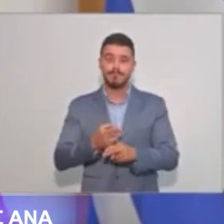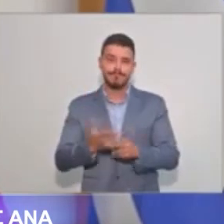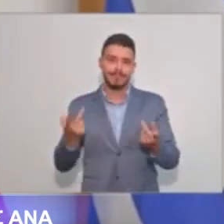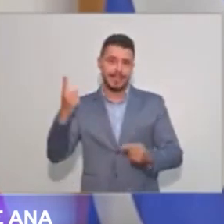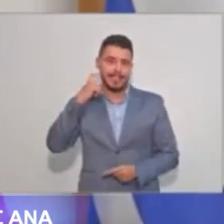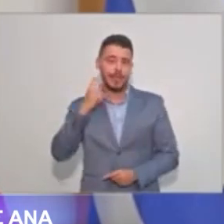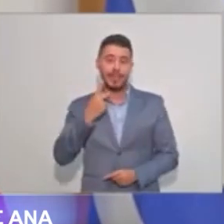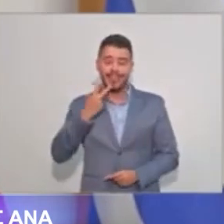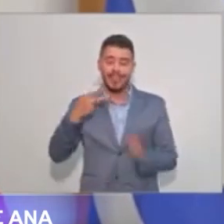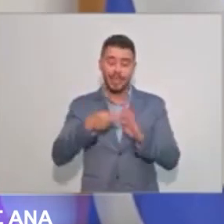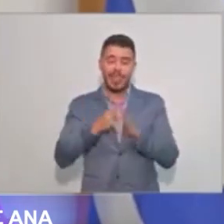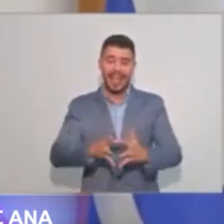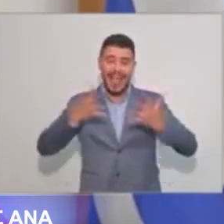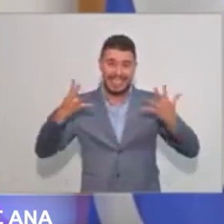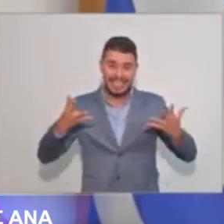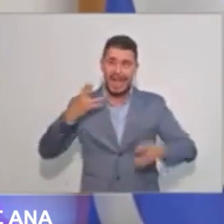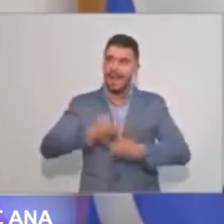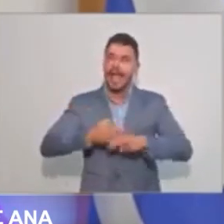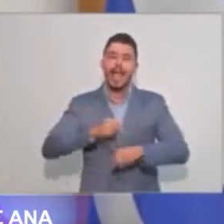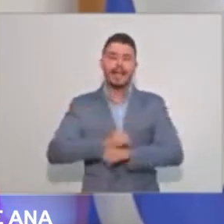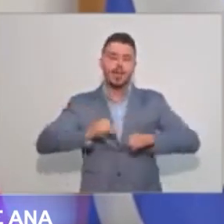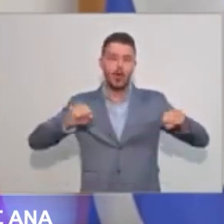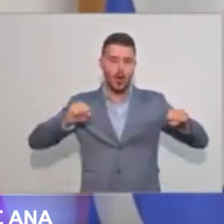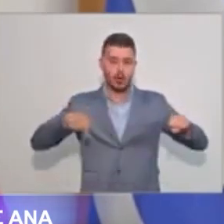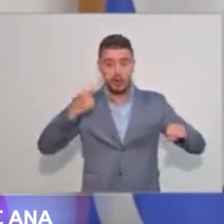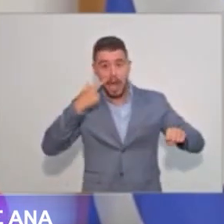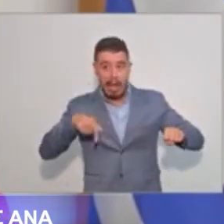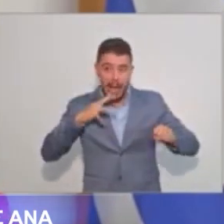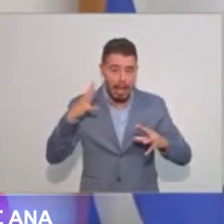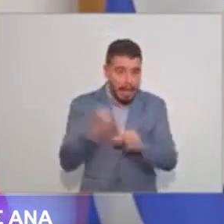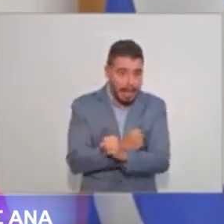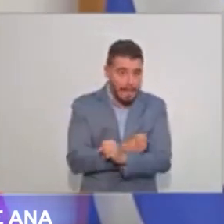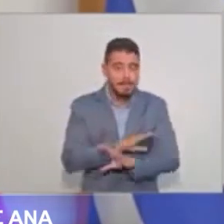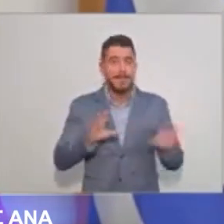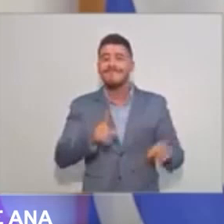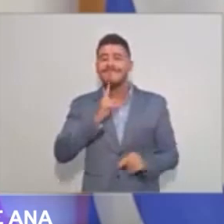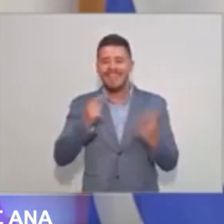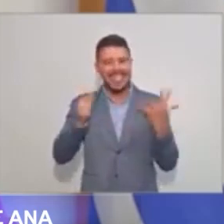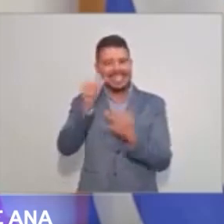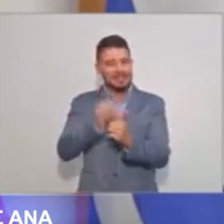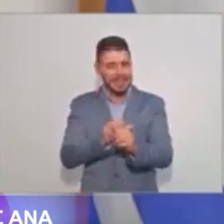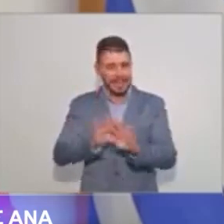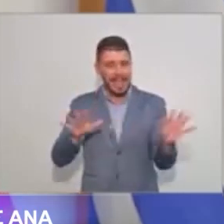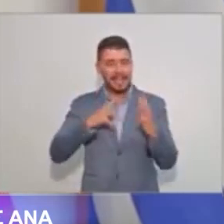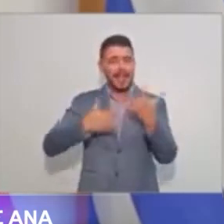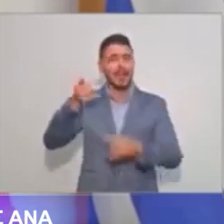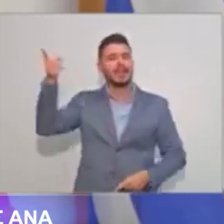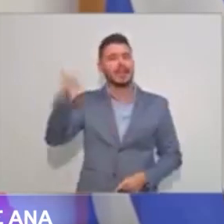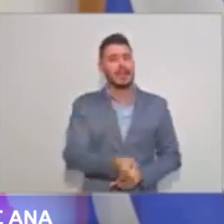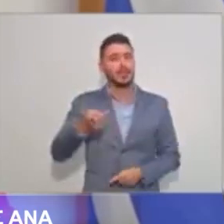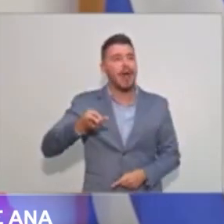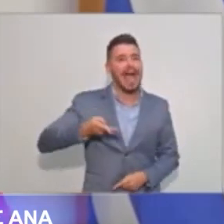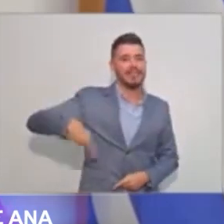τα τουριστικά μεγέθη. Ενώ και η εισερχόμενη ταξιδιωτική κίνηση για το ίδιο διάστημα αυξήθηκε κατά 15% σε σχέση με τα